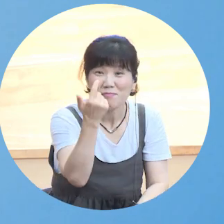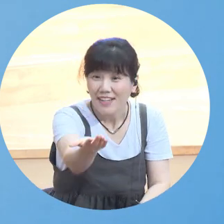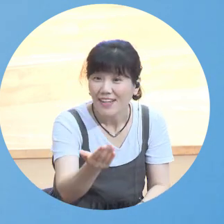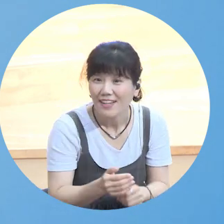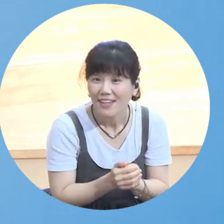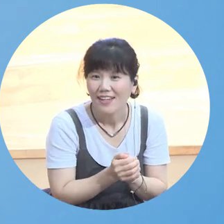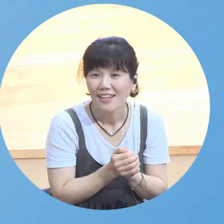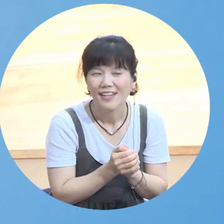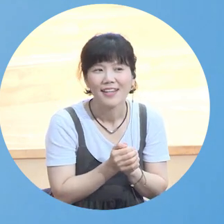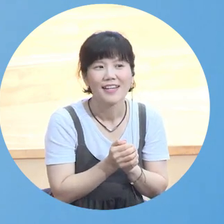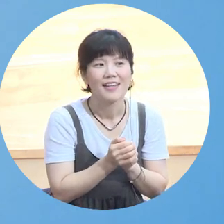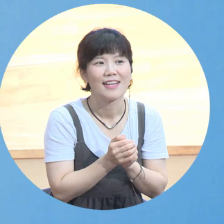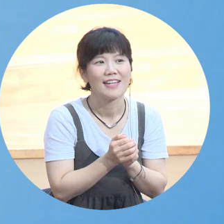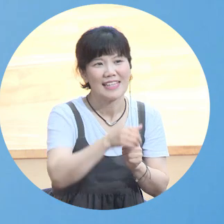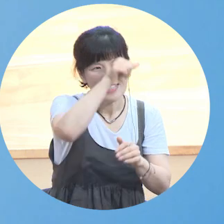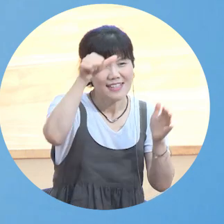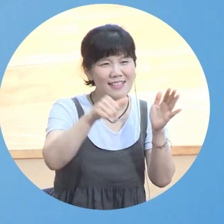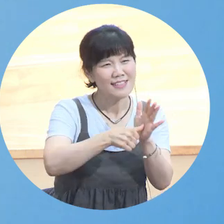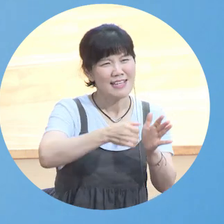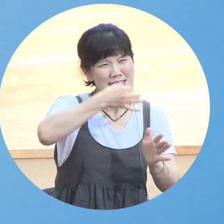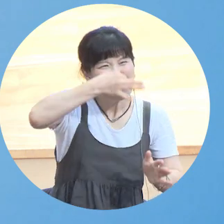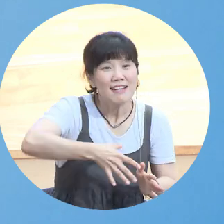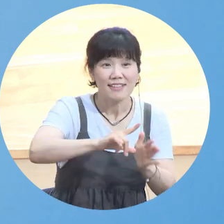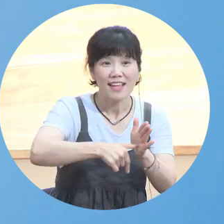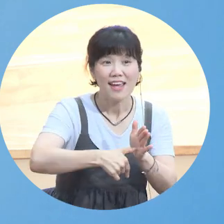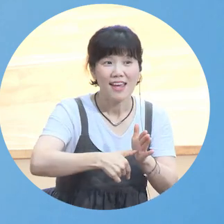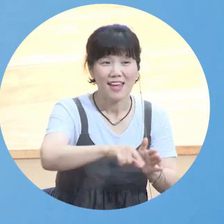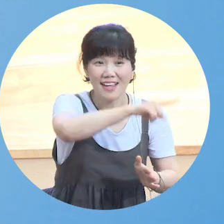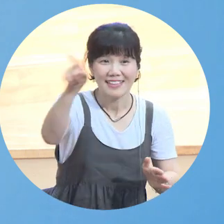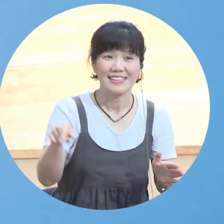인생이 꼬인다 곳 다 기도해요